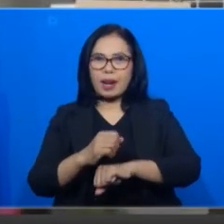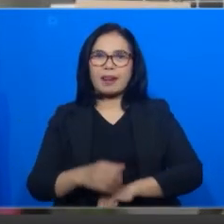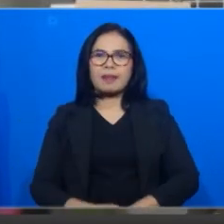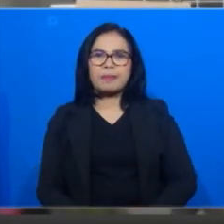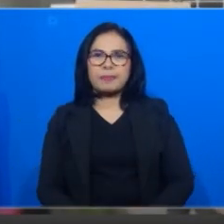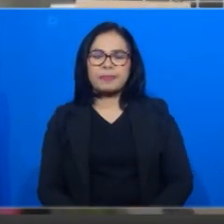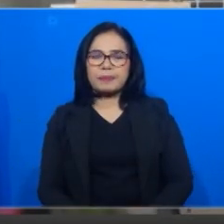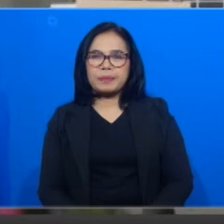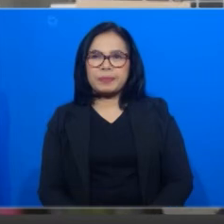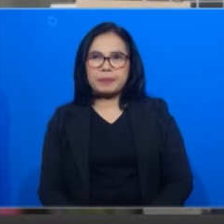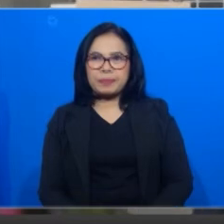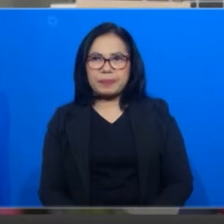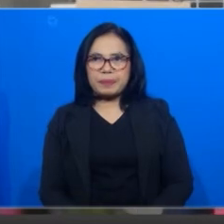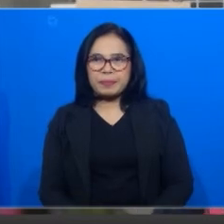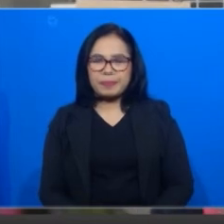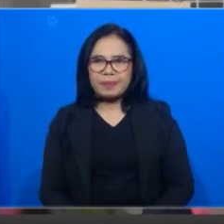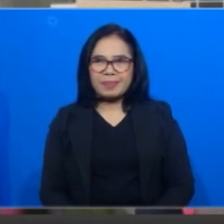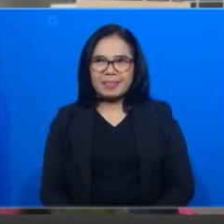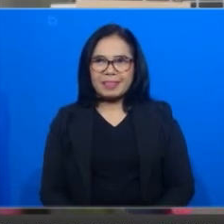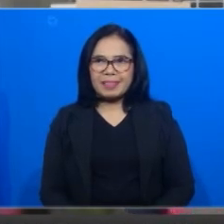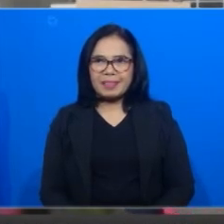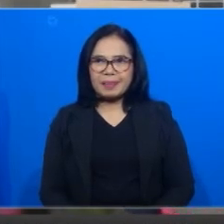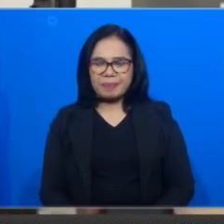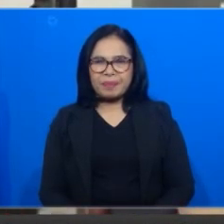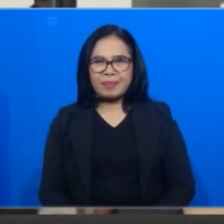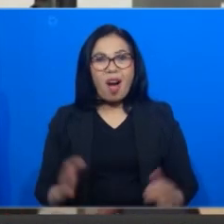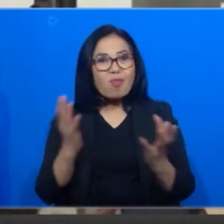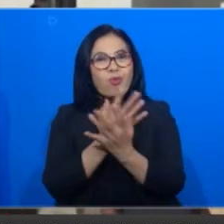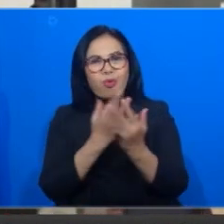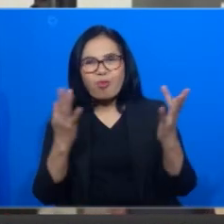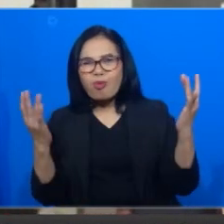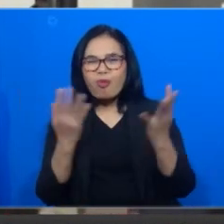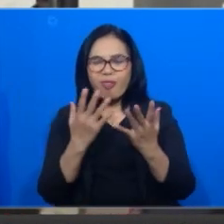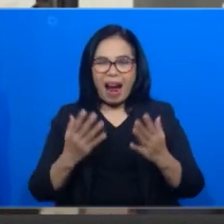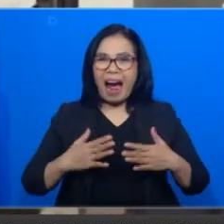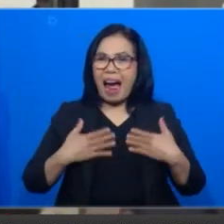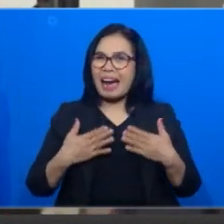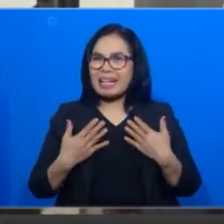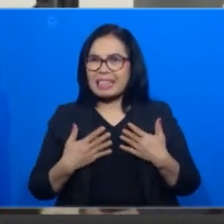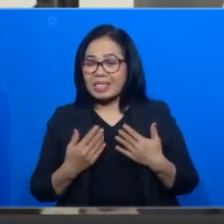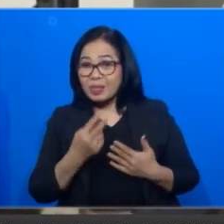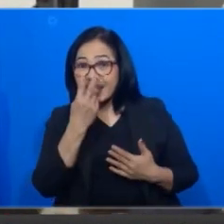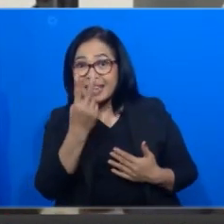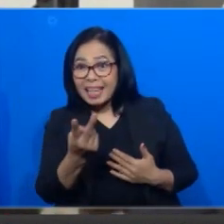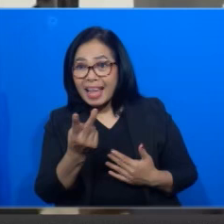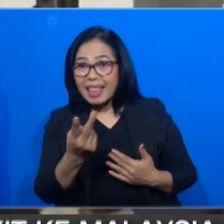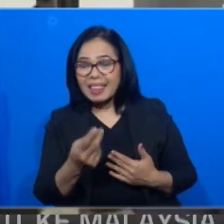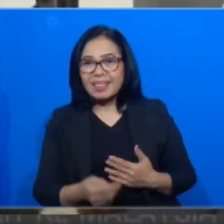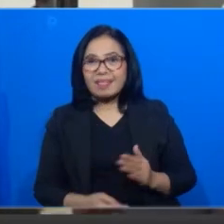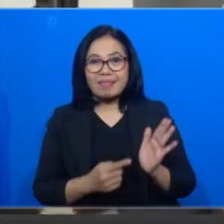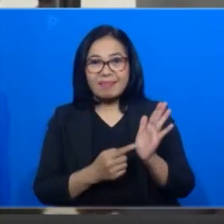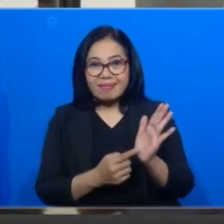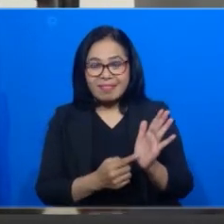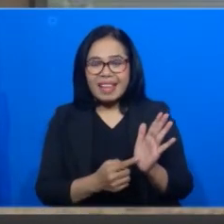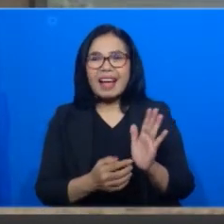Singapura sementara itu kemeriahan menjelang kedatangan Paus Fransiskus sudah terlihat di port mesbi ibu ota